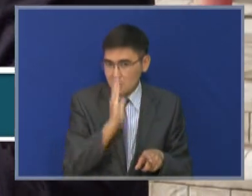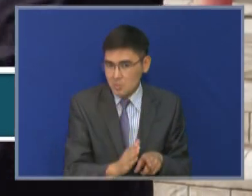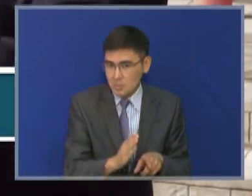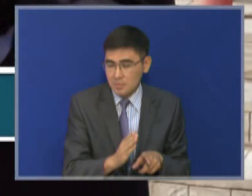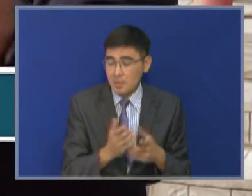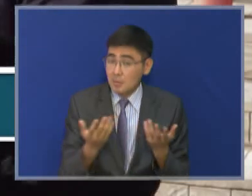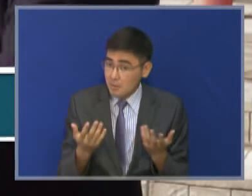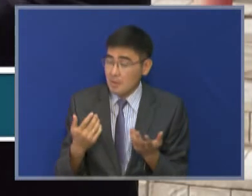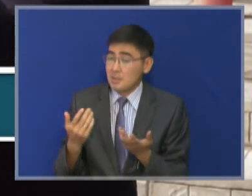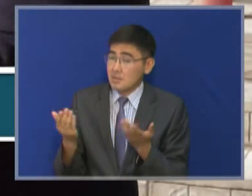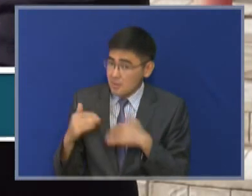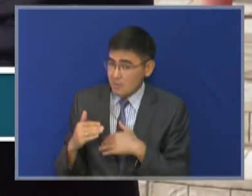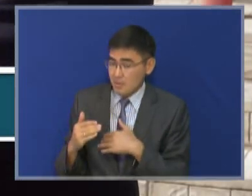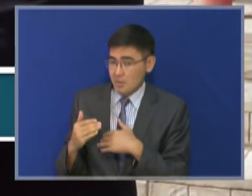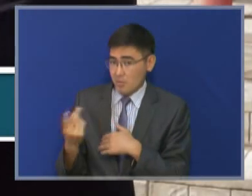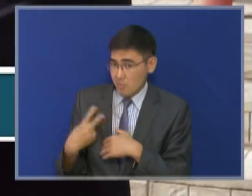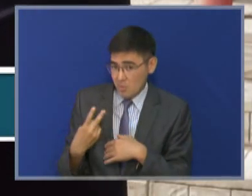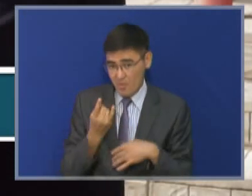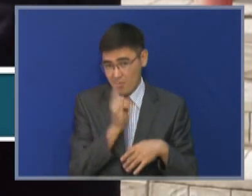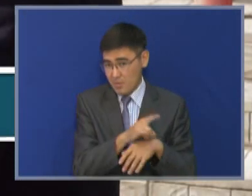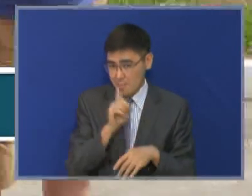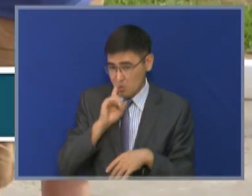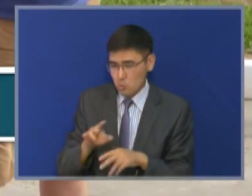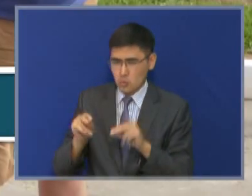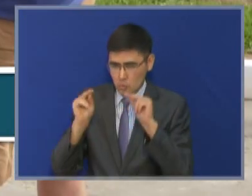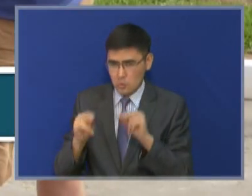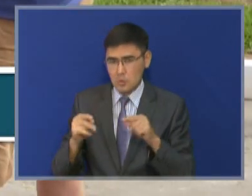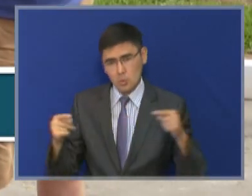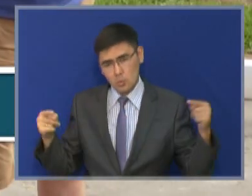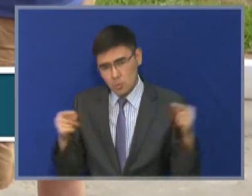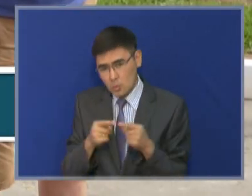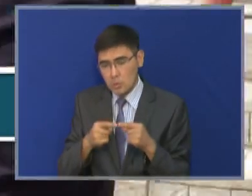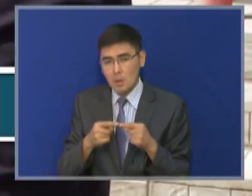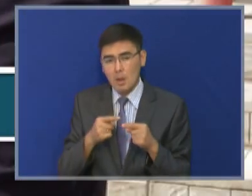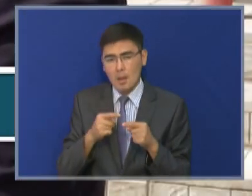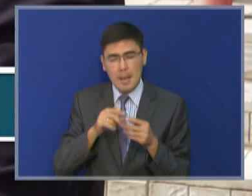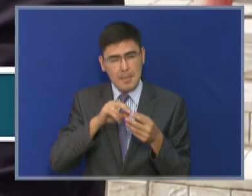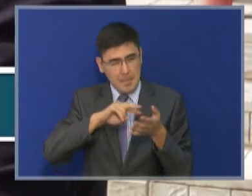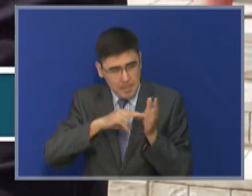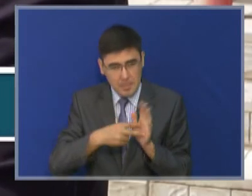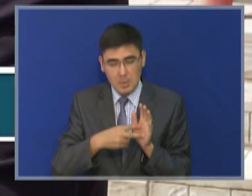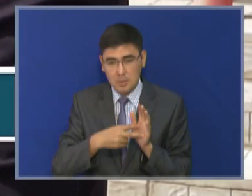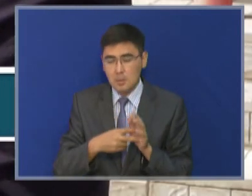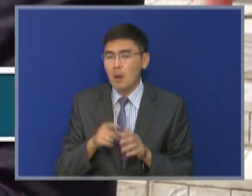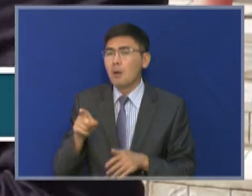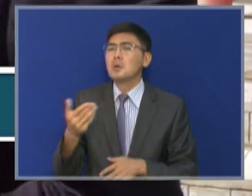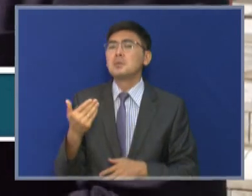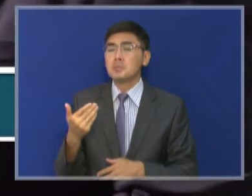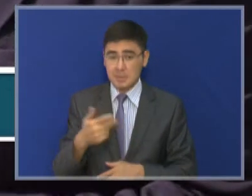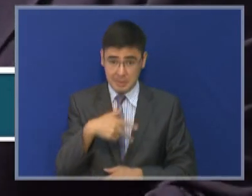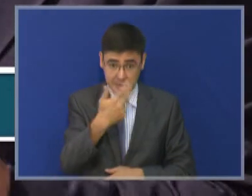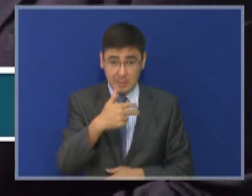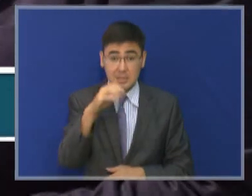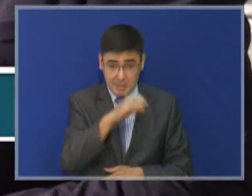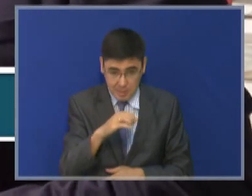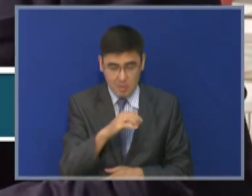давай вместе не будем врать, да, вот перед людьми. Когда реально, с учетом, когда закончишь? 30 сентября будет вода. 30